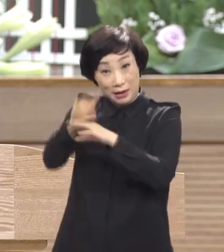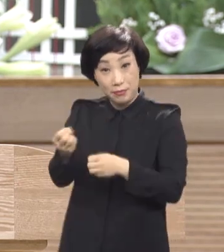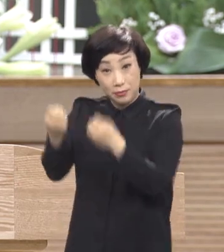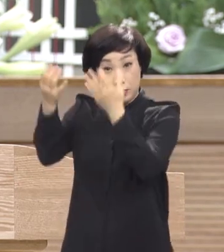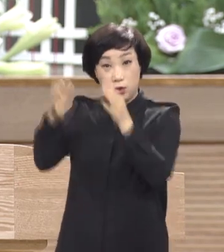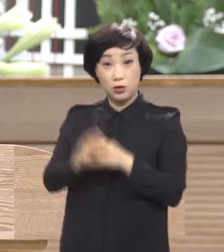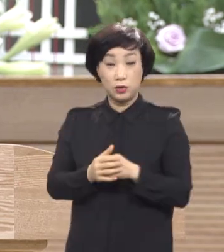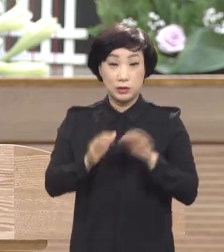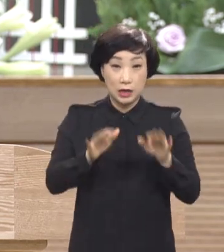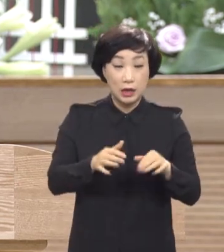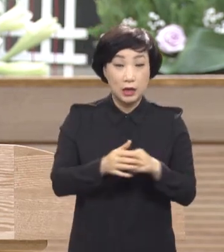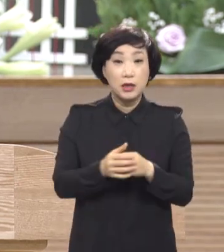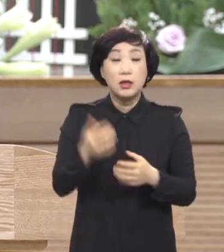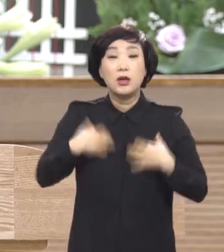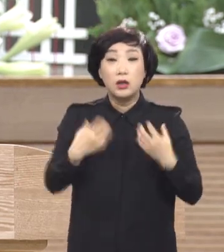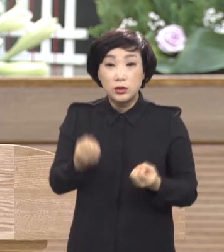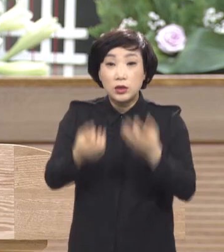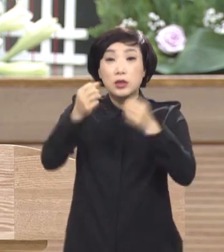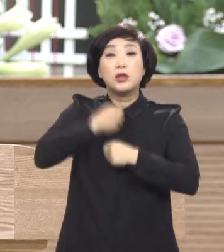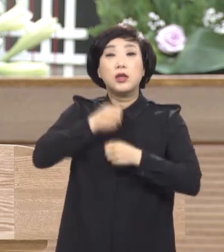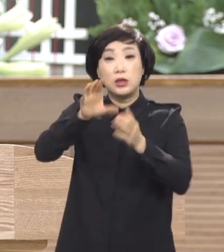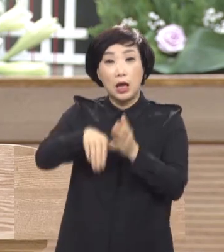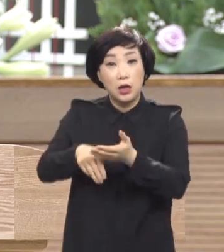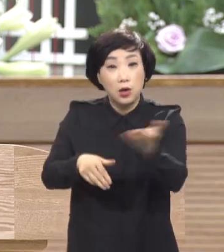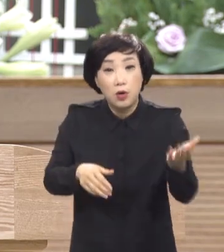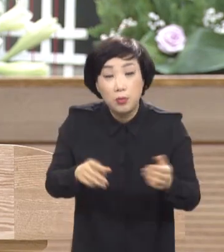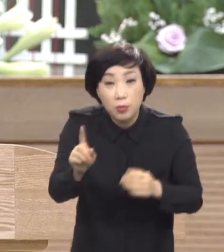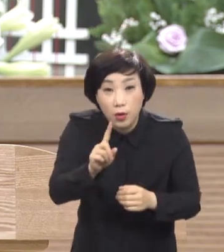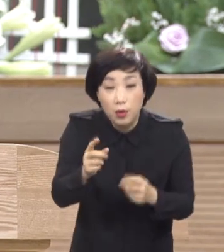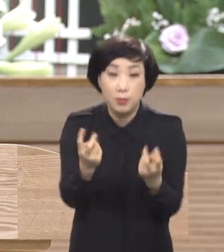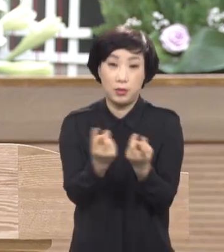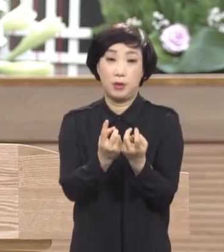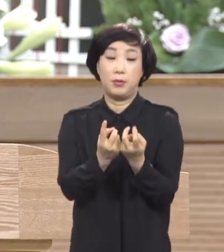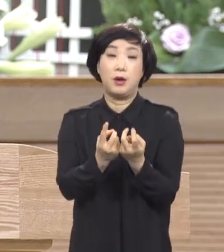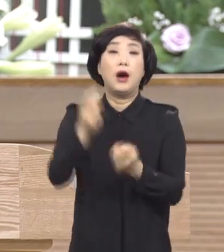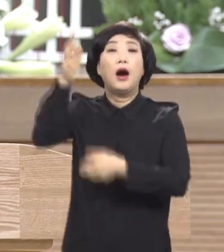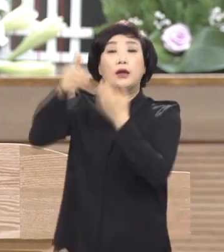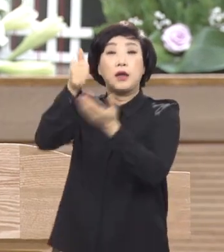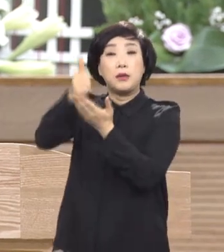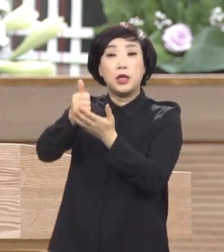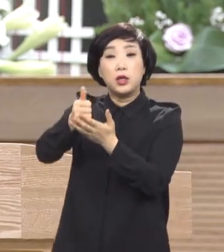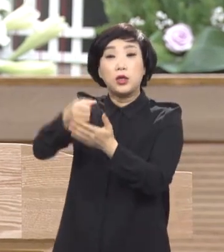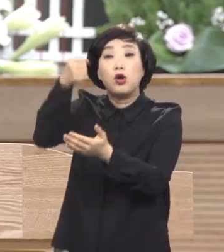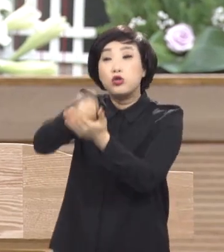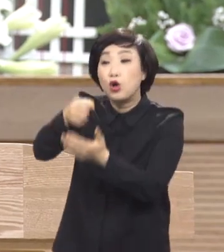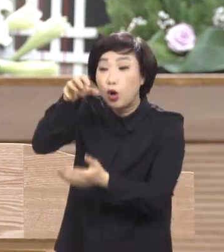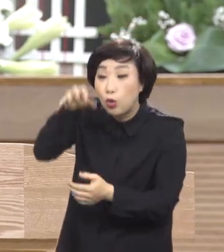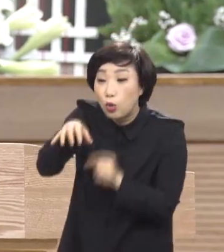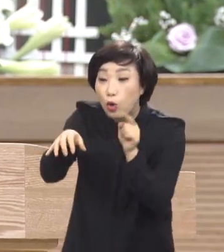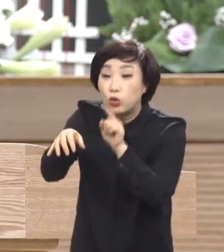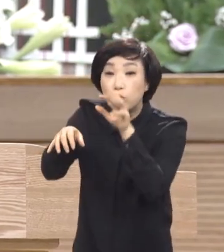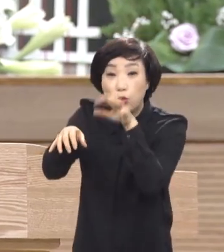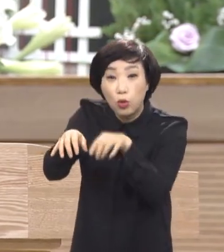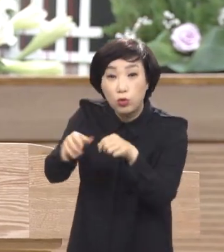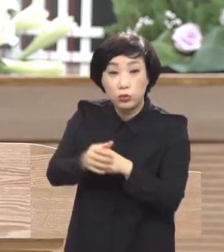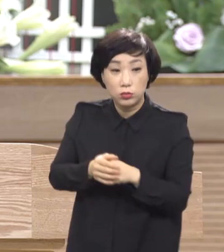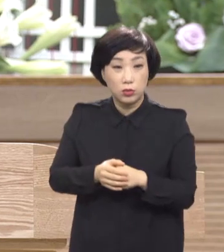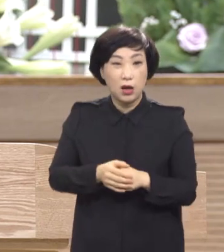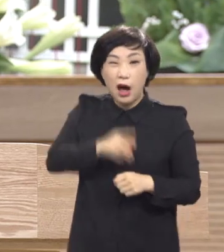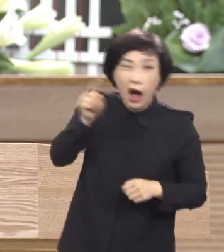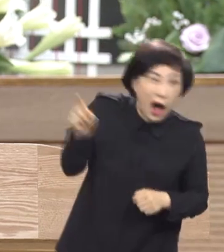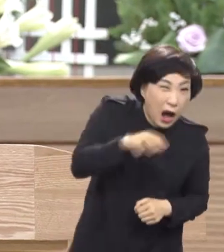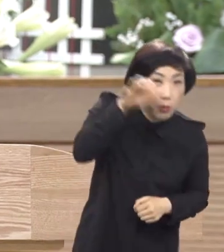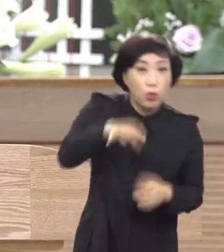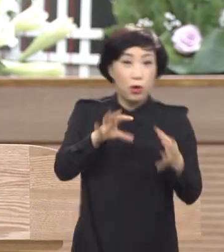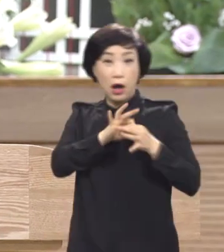지킬 때 잘 들어 하나님께서 택하신 곳에서 아무데서가